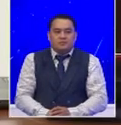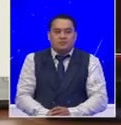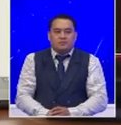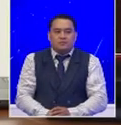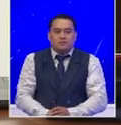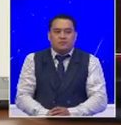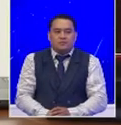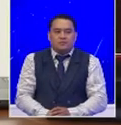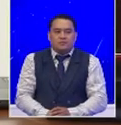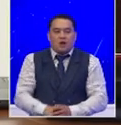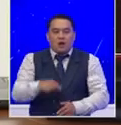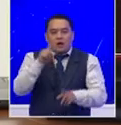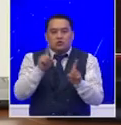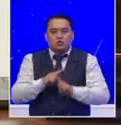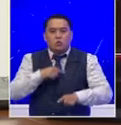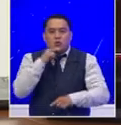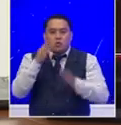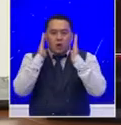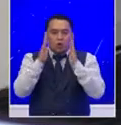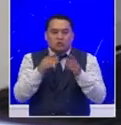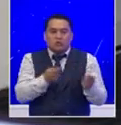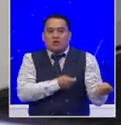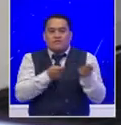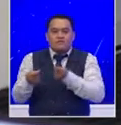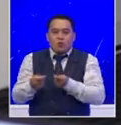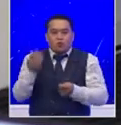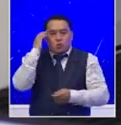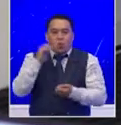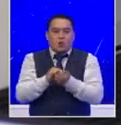Чтобы на особый контроль каким районом взять завоз угля.